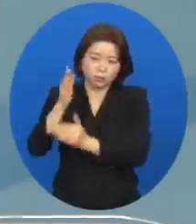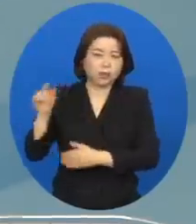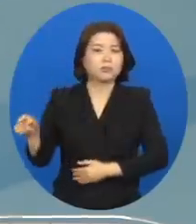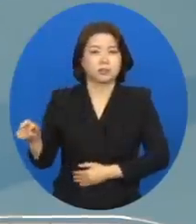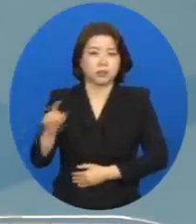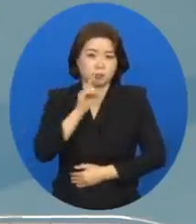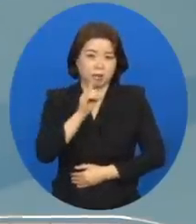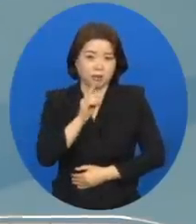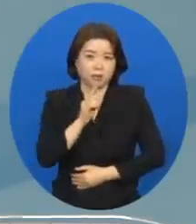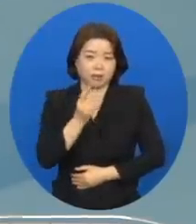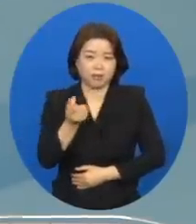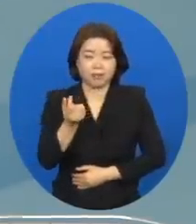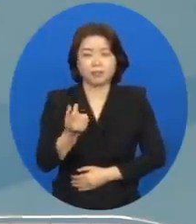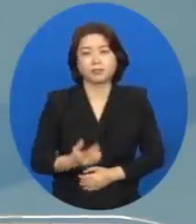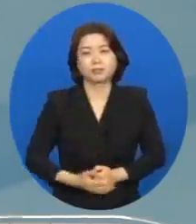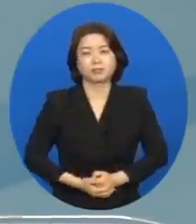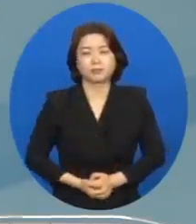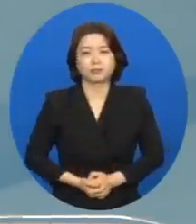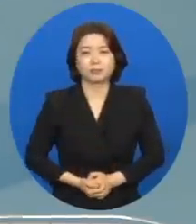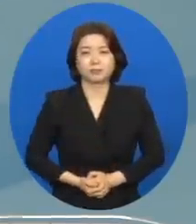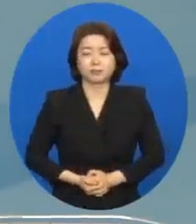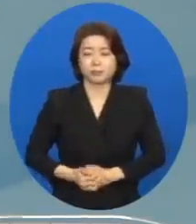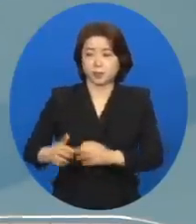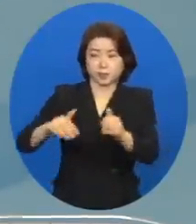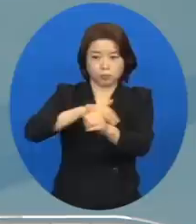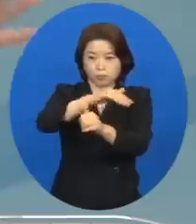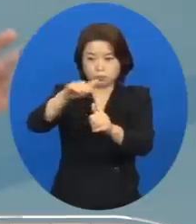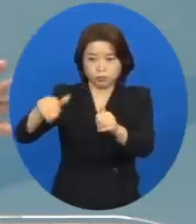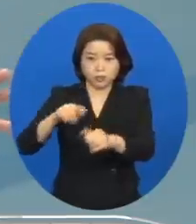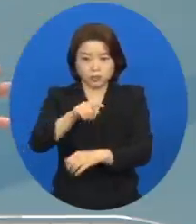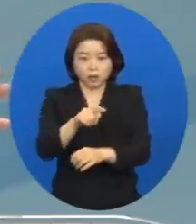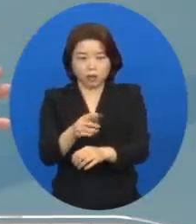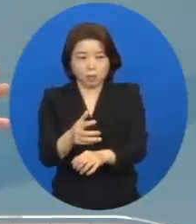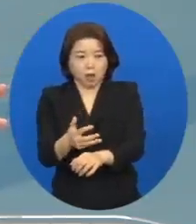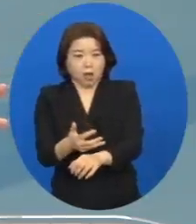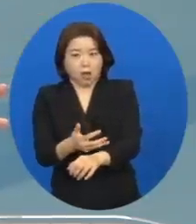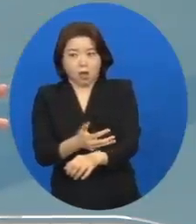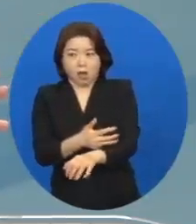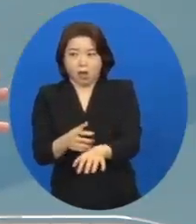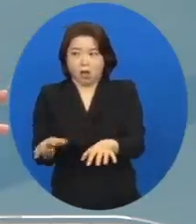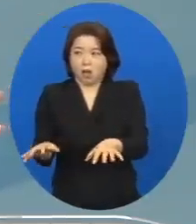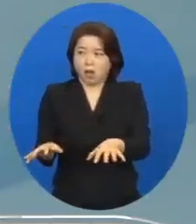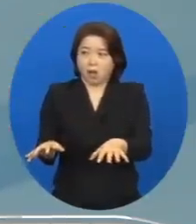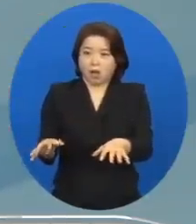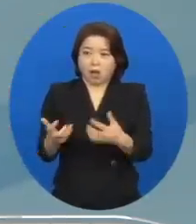이야기를 하시는 거예요. 분위기가 갑자기 싸늘해졌어요.